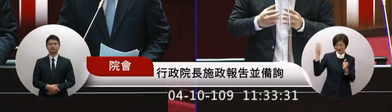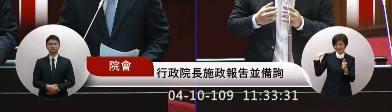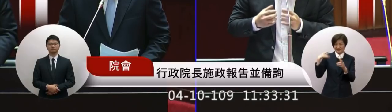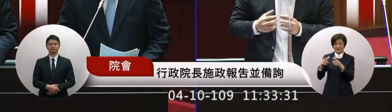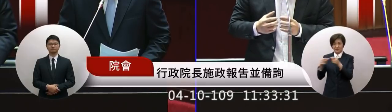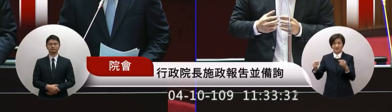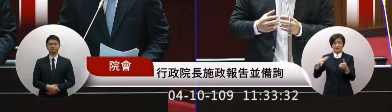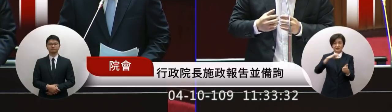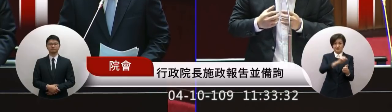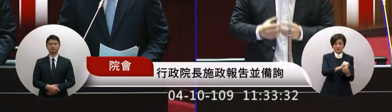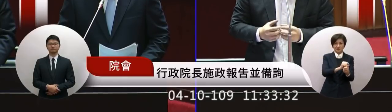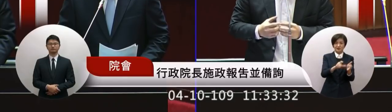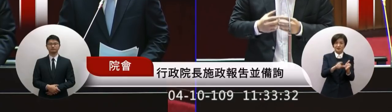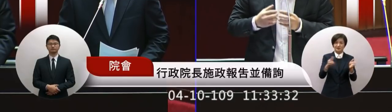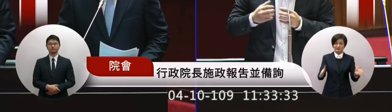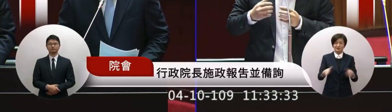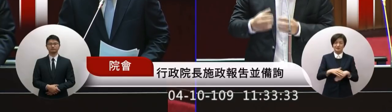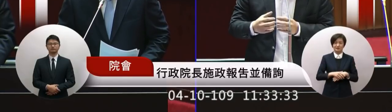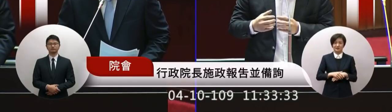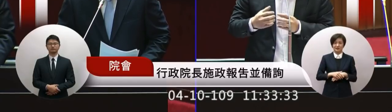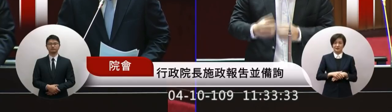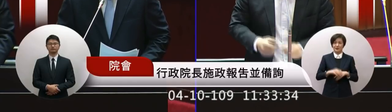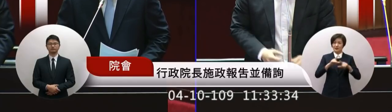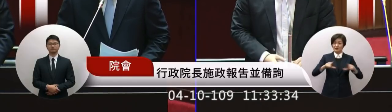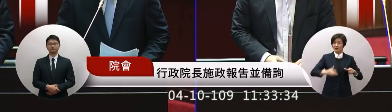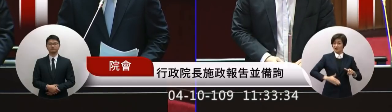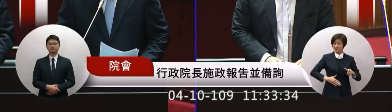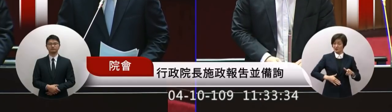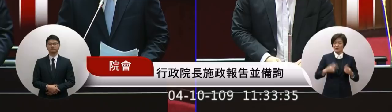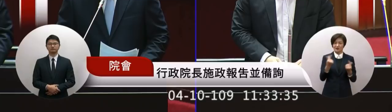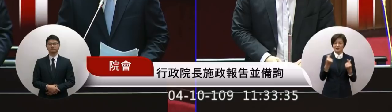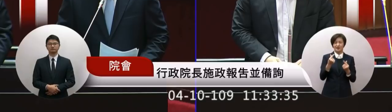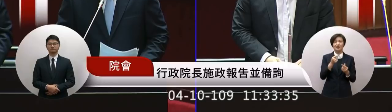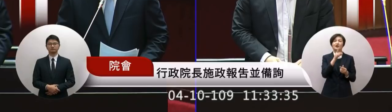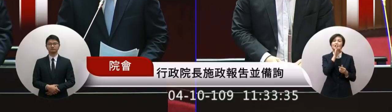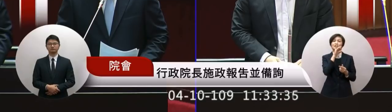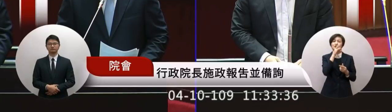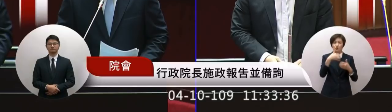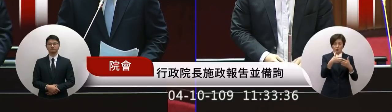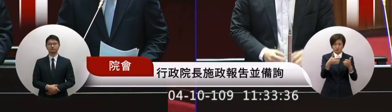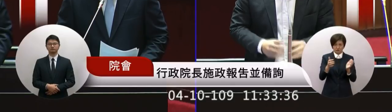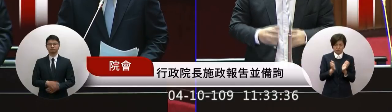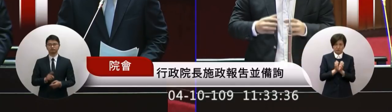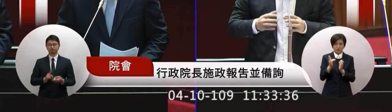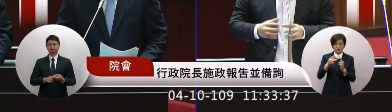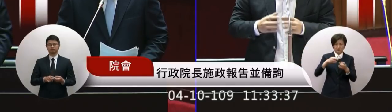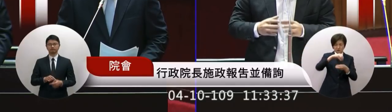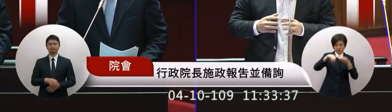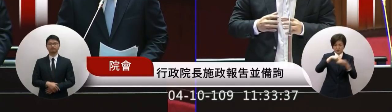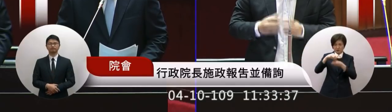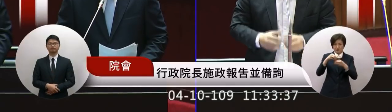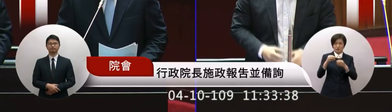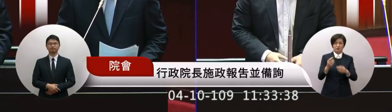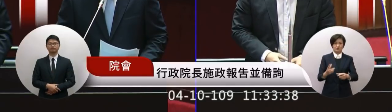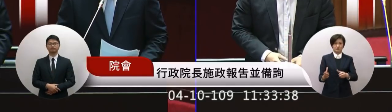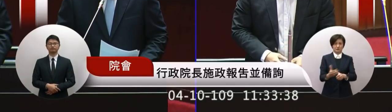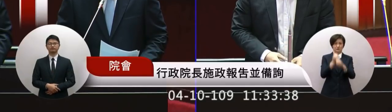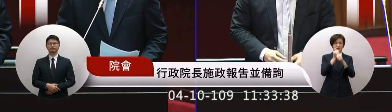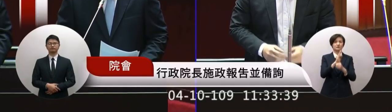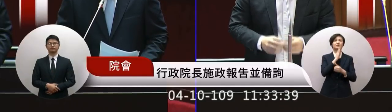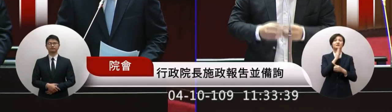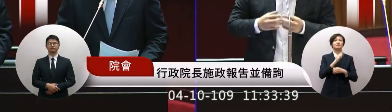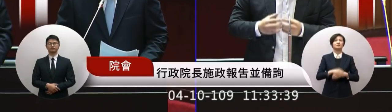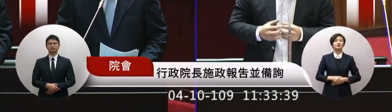甲大都吼当作是中部的火车的调度场，所以过去这个交通的重要的所